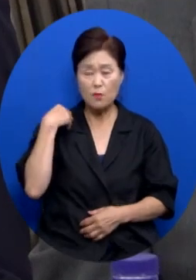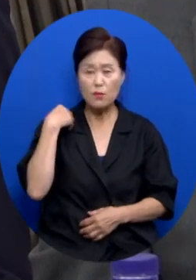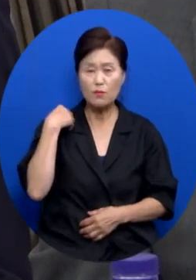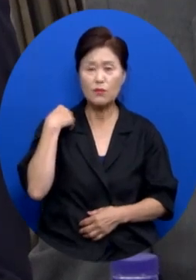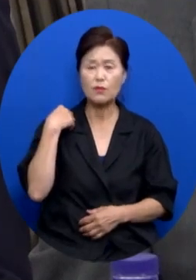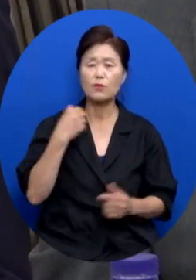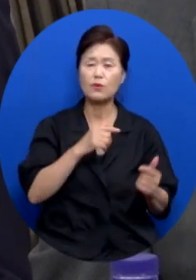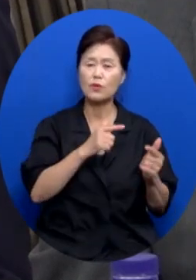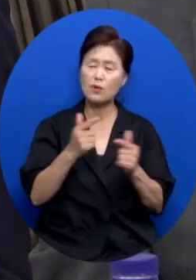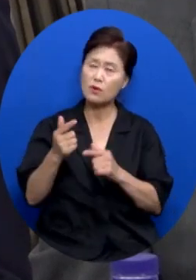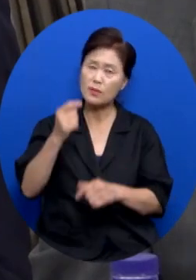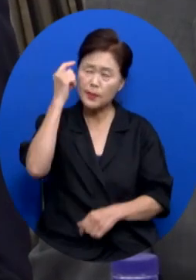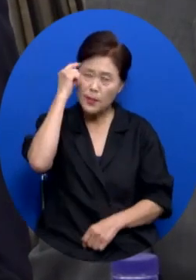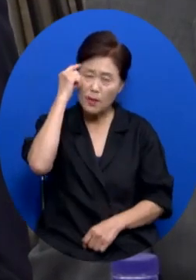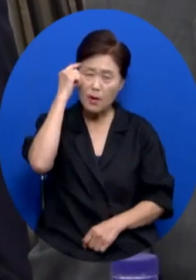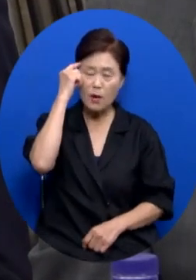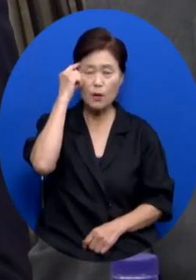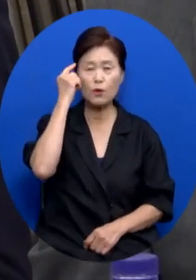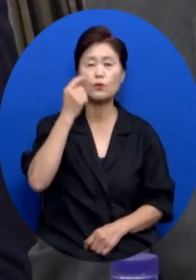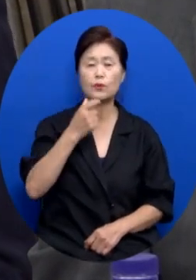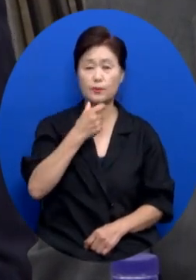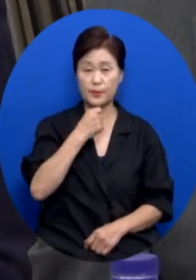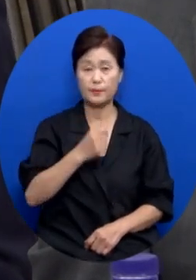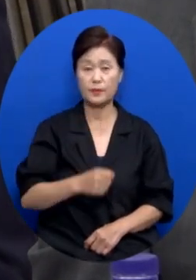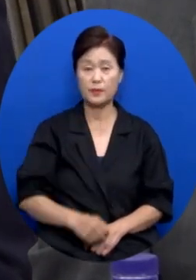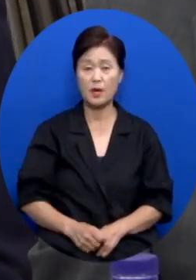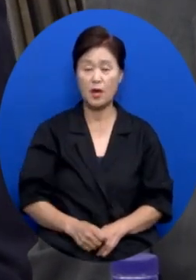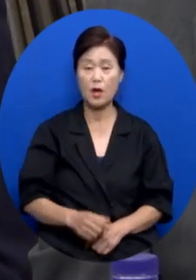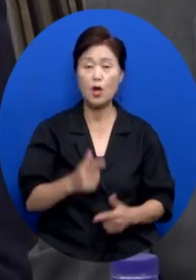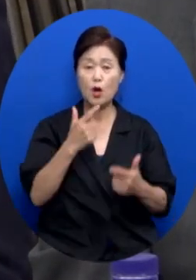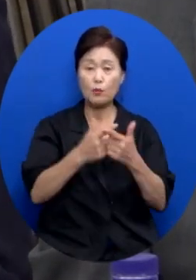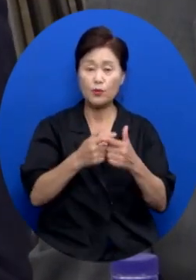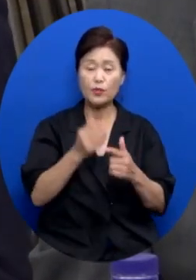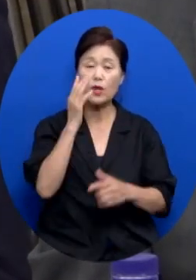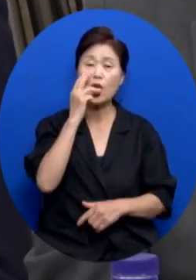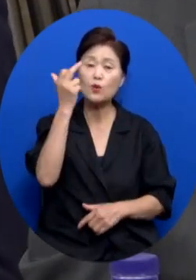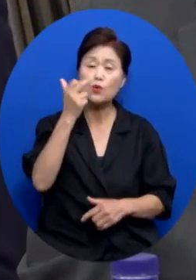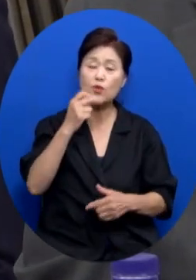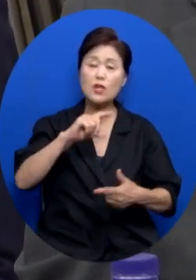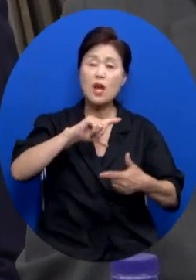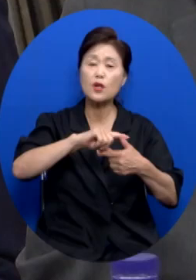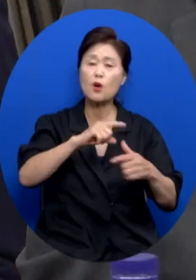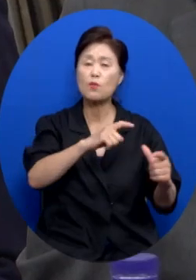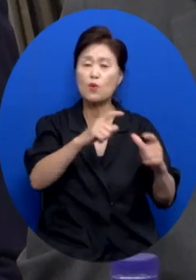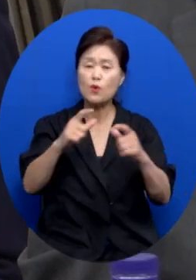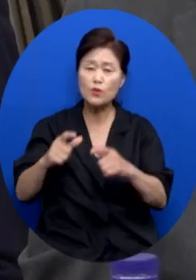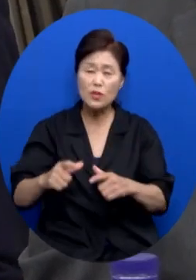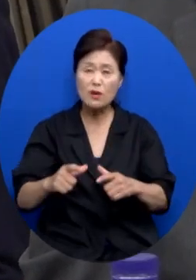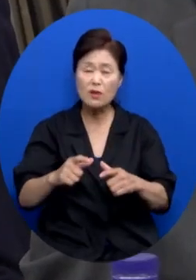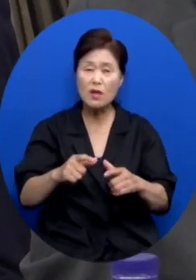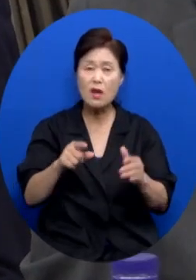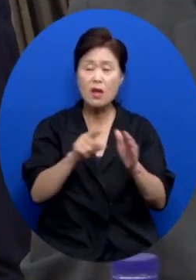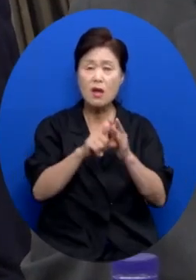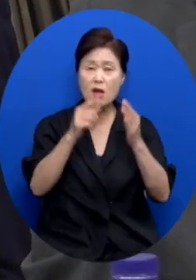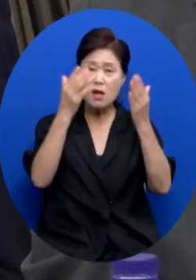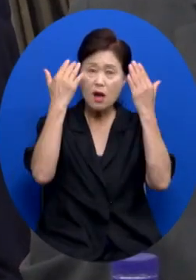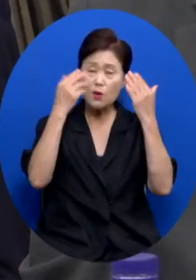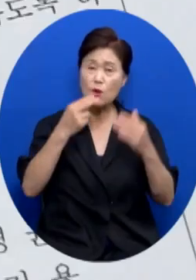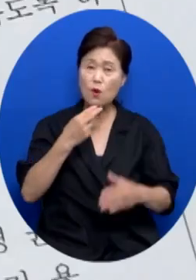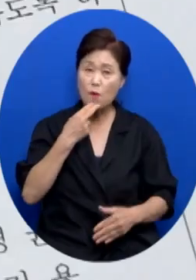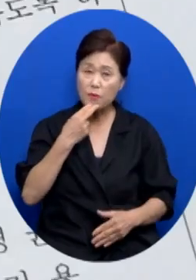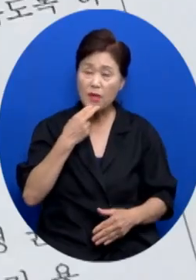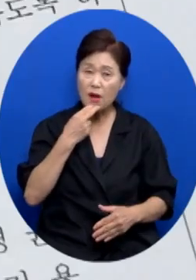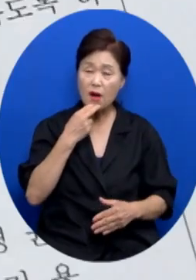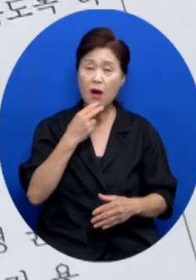사명 이런 것들을 좀 생각해보고 싶습니다. 부울경 지역에 신학 정식 신학교가 하나도 없어요. 그러면 이 수요를 어떻게 되느냐? 다 이단으로